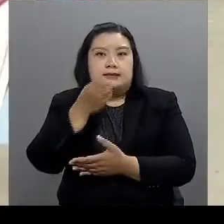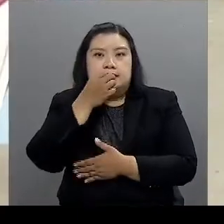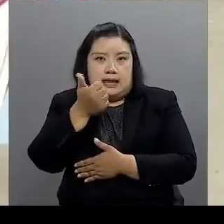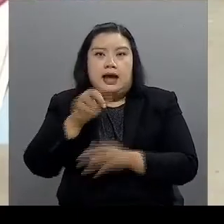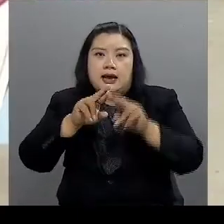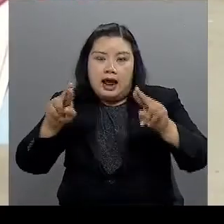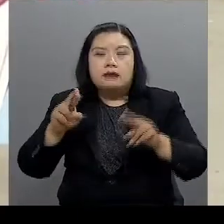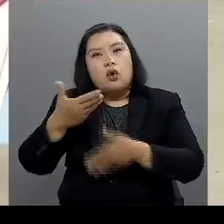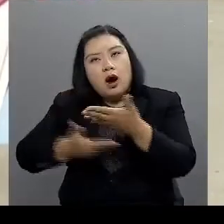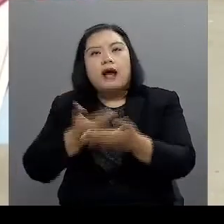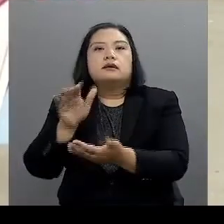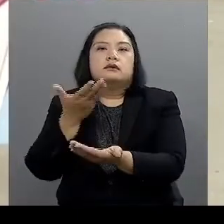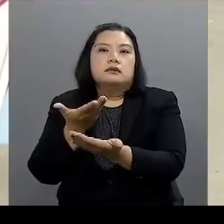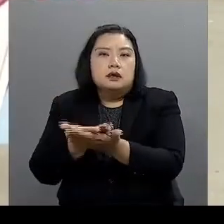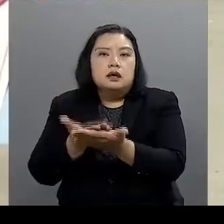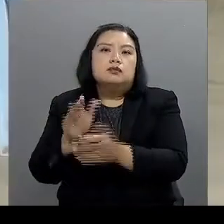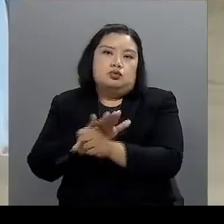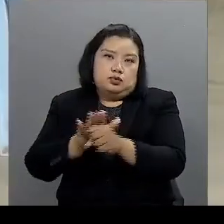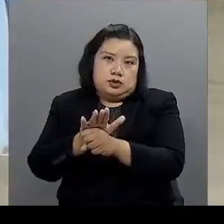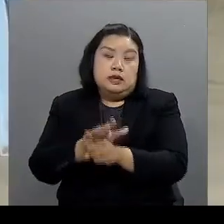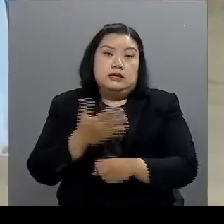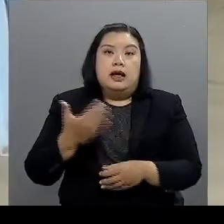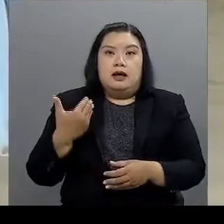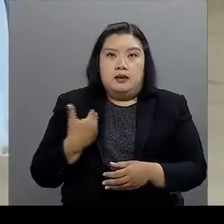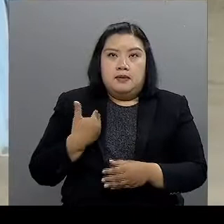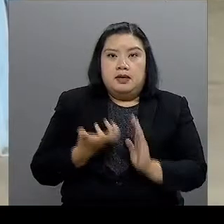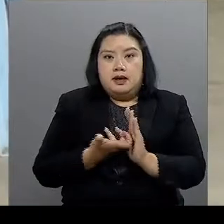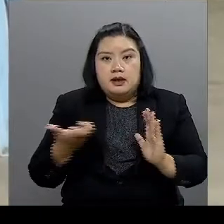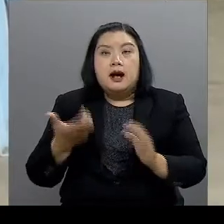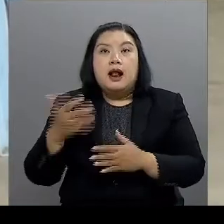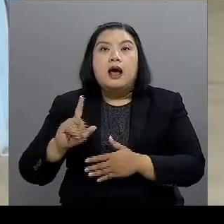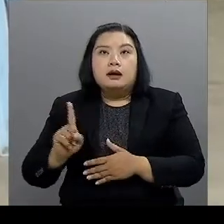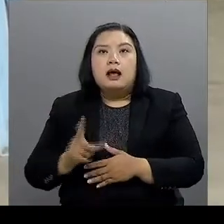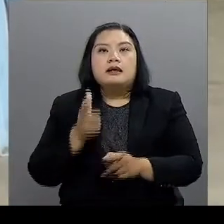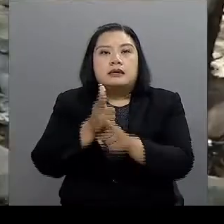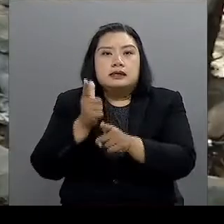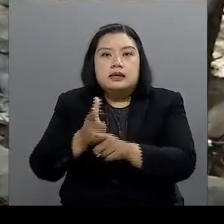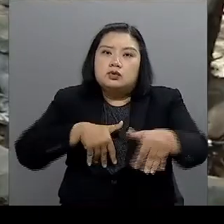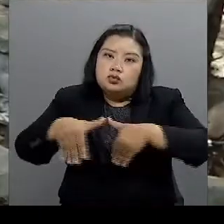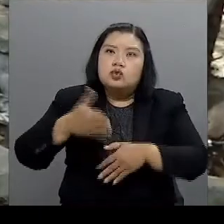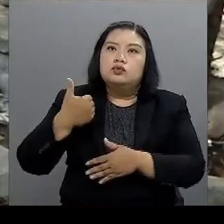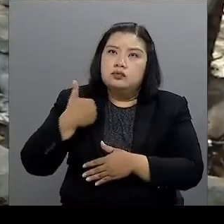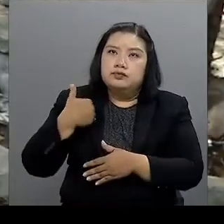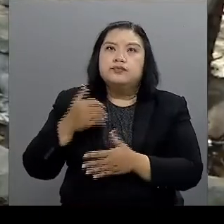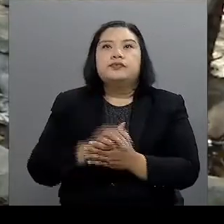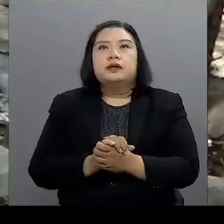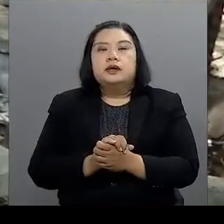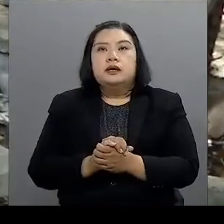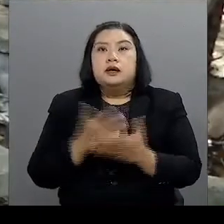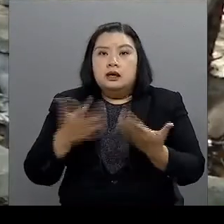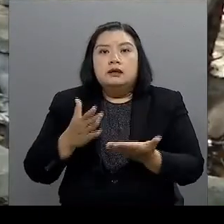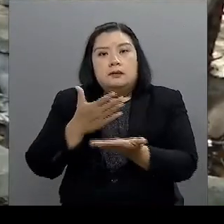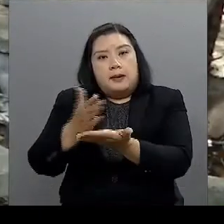กจากนี้แต่ละสัปดาห์ยังแบ่งกำไรบางส่วนมาซื้ออาหารแจกจ่ายแก่ชาวบ้านในชุมชนทำให้การแบ่งปันเกิดความยั่ง